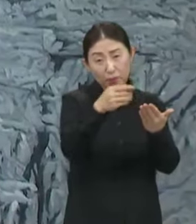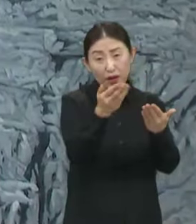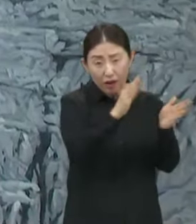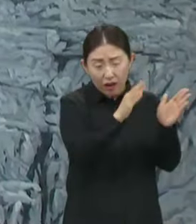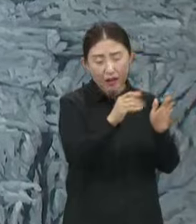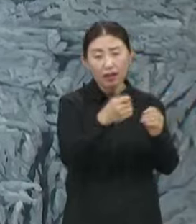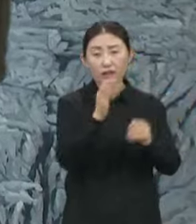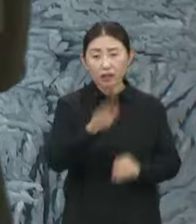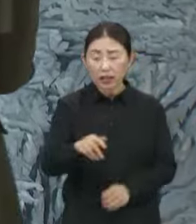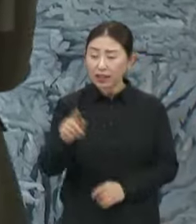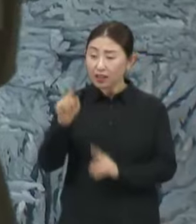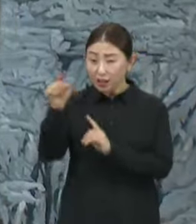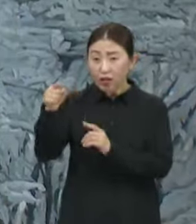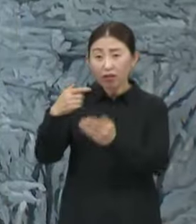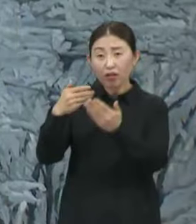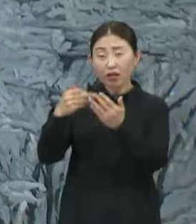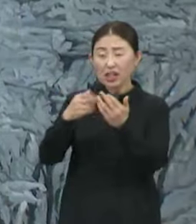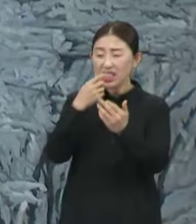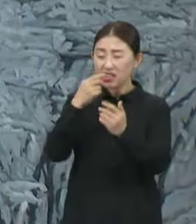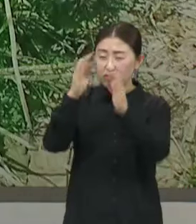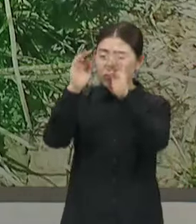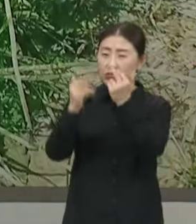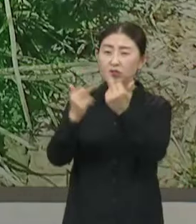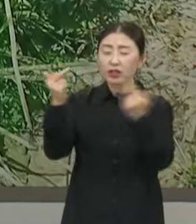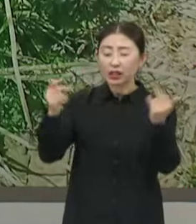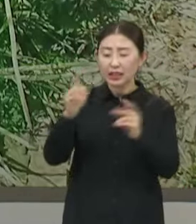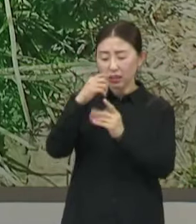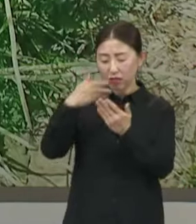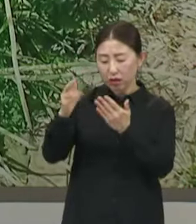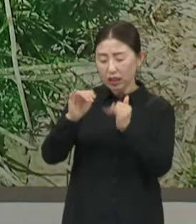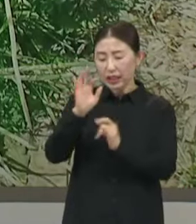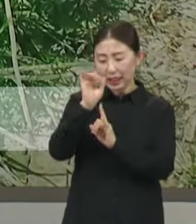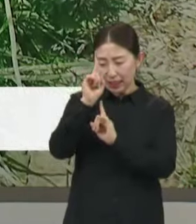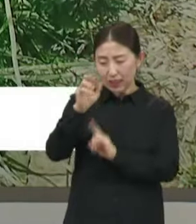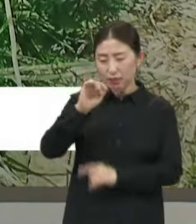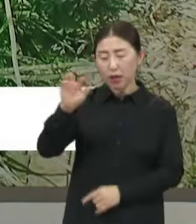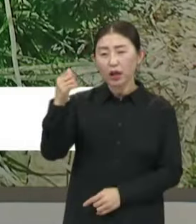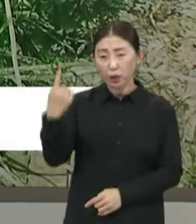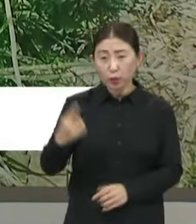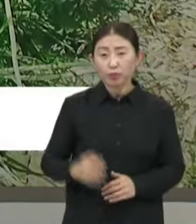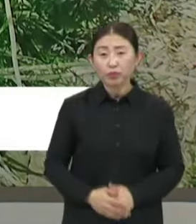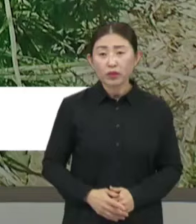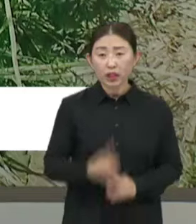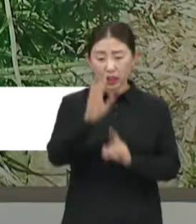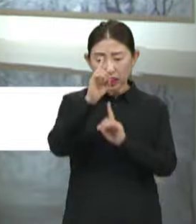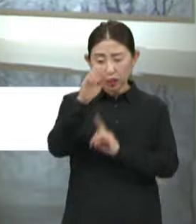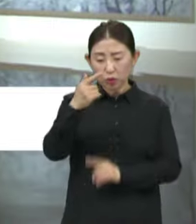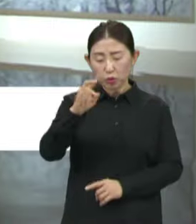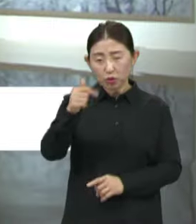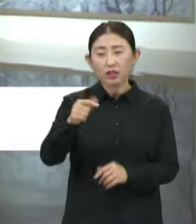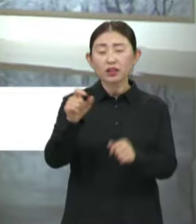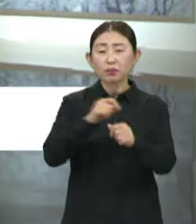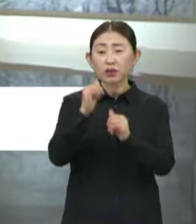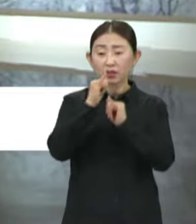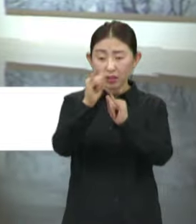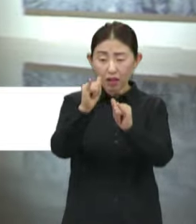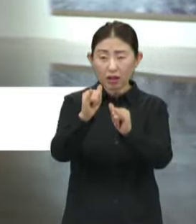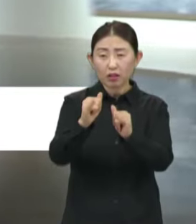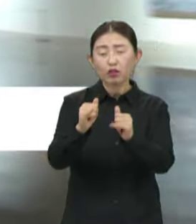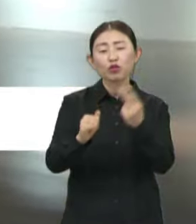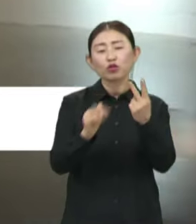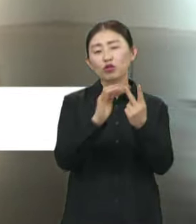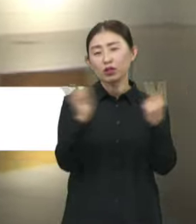작품은 마치 수행하듯 쌓아올린 붓질이 특징입니다. 제21회 이동훈 미술상 특별상을 받은 두 작가의